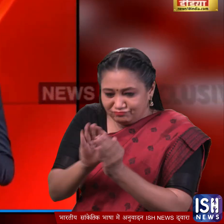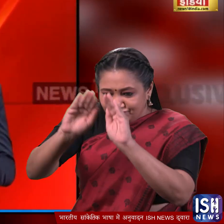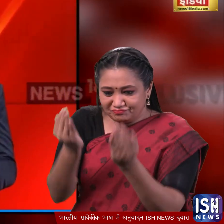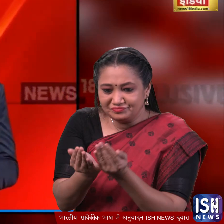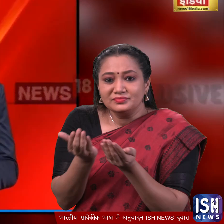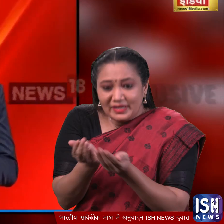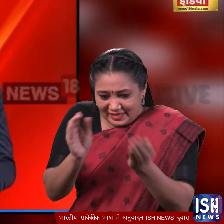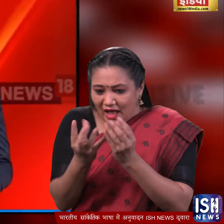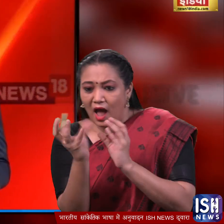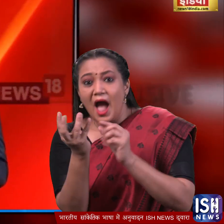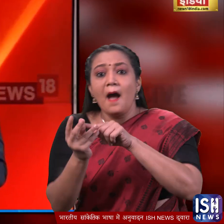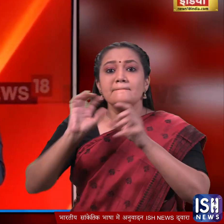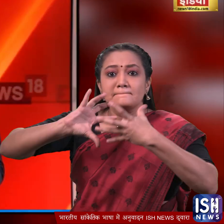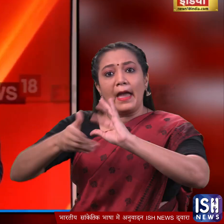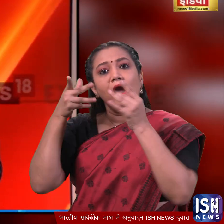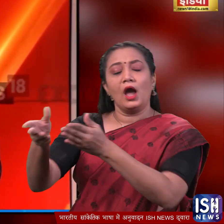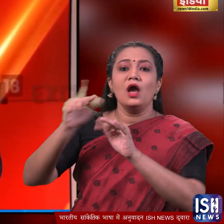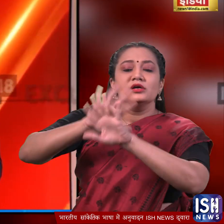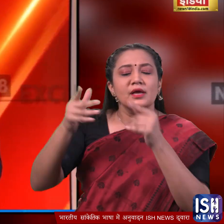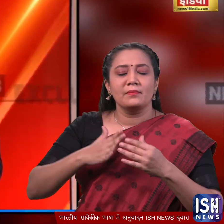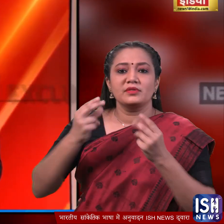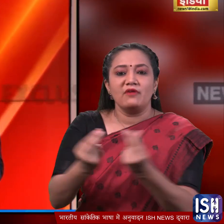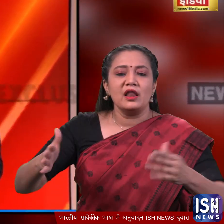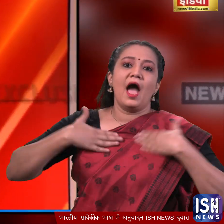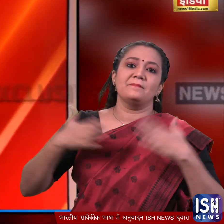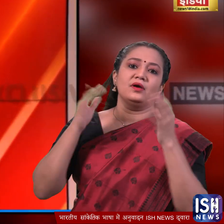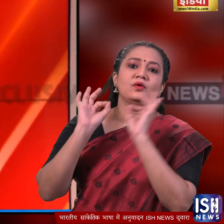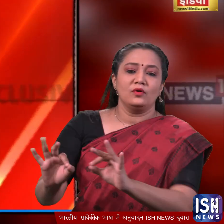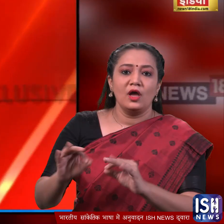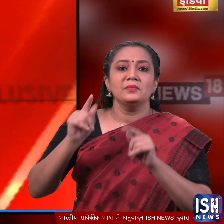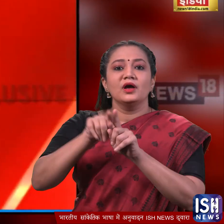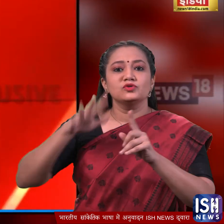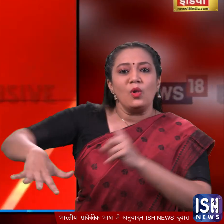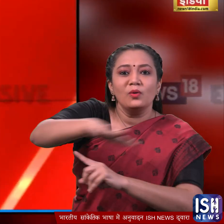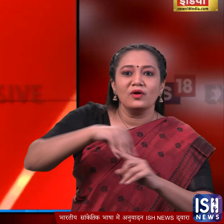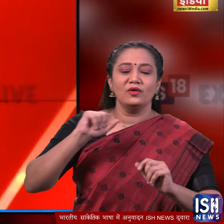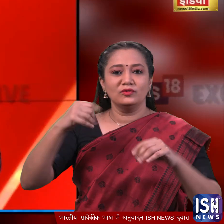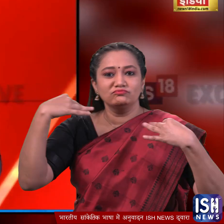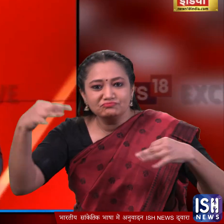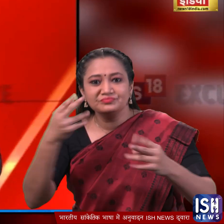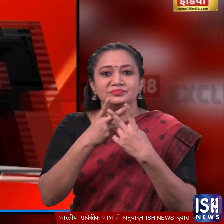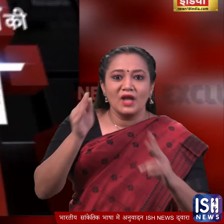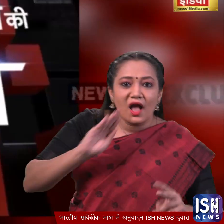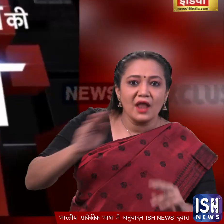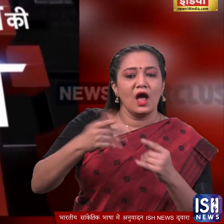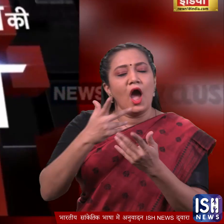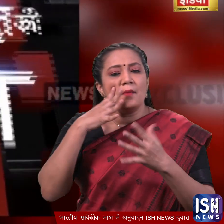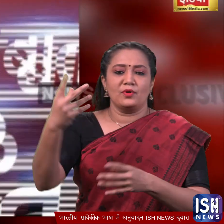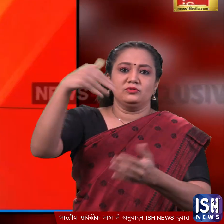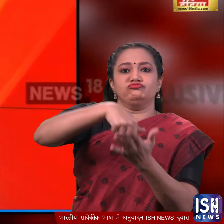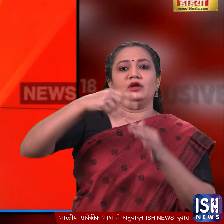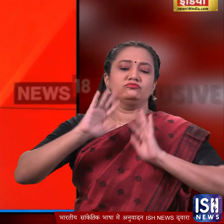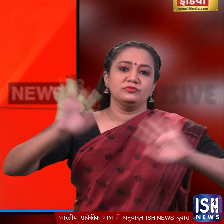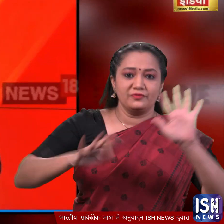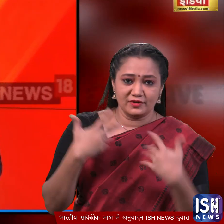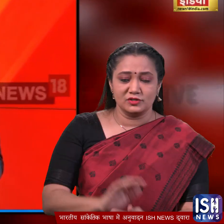कुम्हारों को अयोध्या के लिए दिए बनाने का ऑर्डर मिला था। तो वहीं इस दीपोत्सव में लोक कलाकारों को भी अपनी कला दिखाने का मंच और मौका मिला। हरियाणा